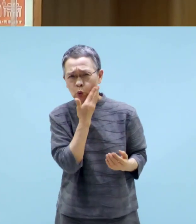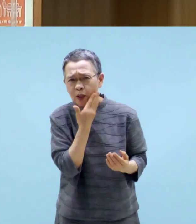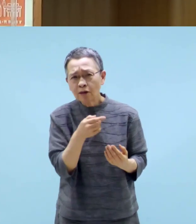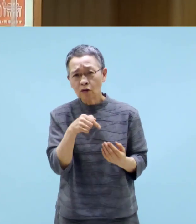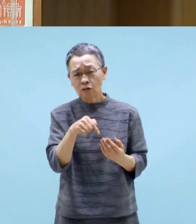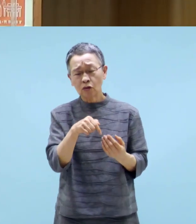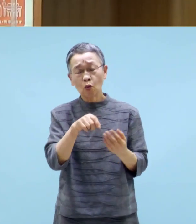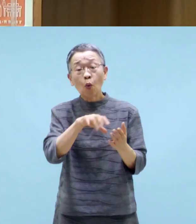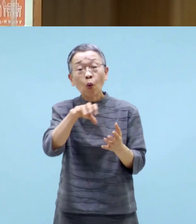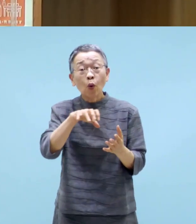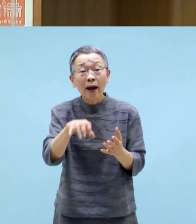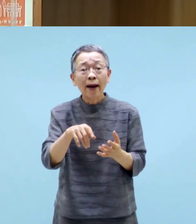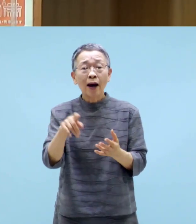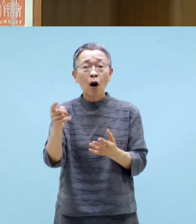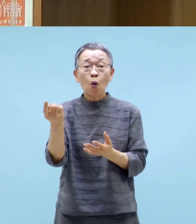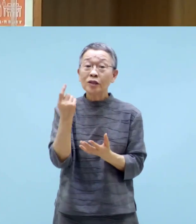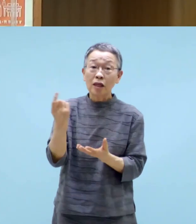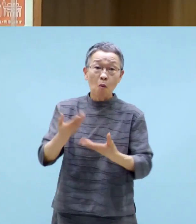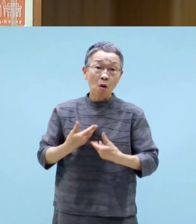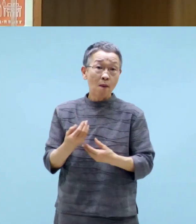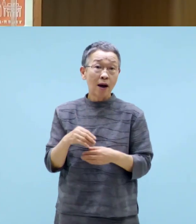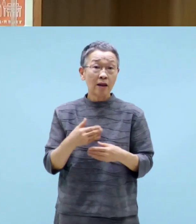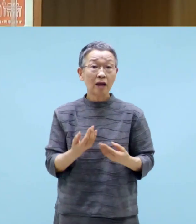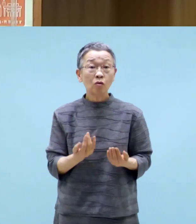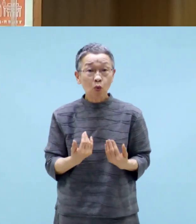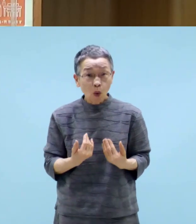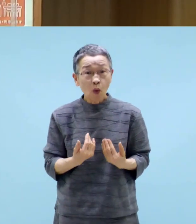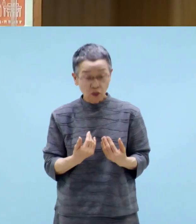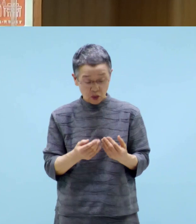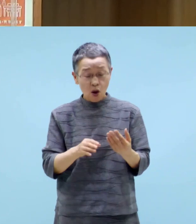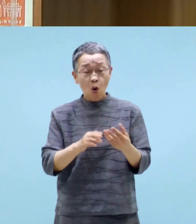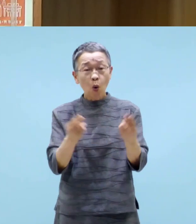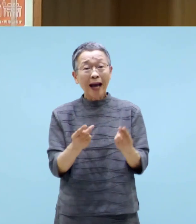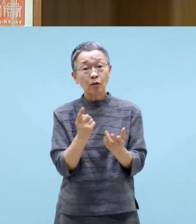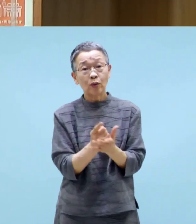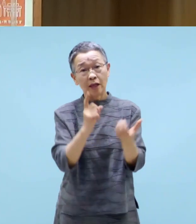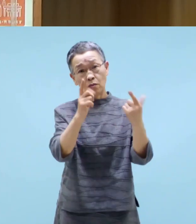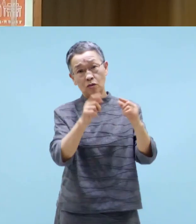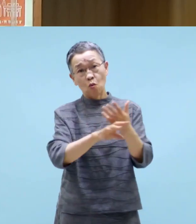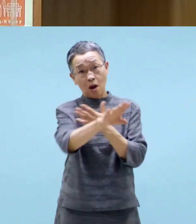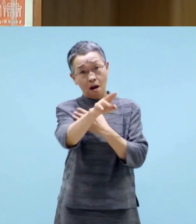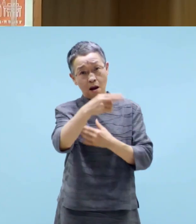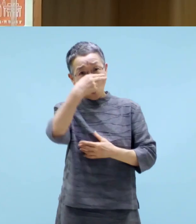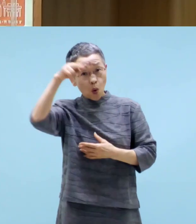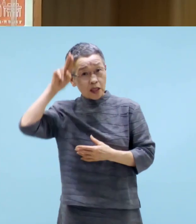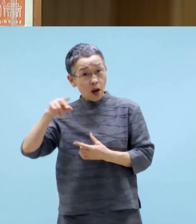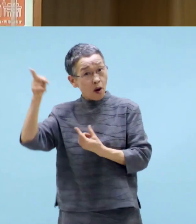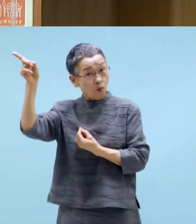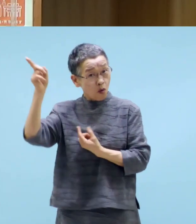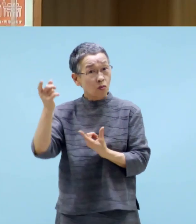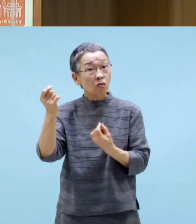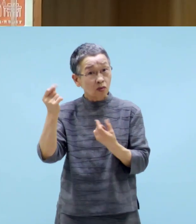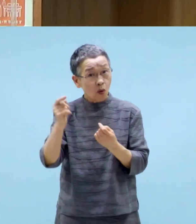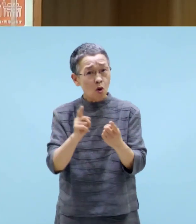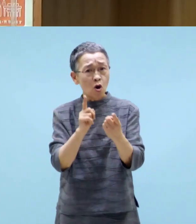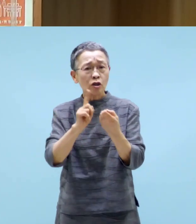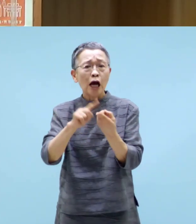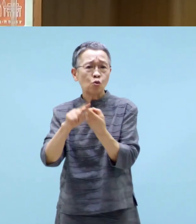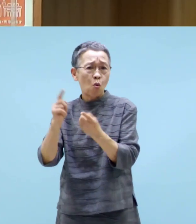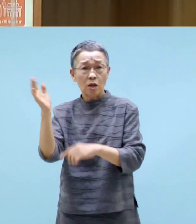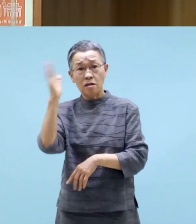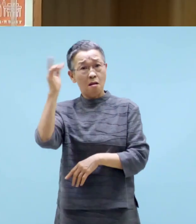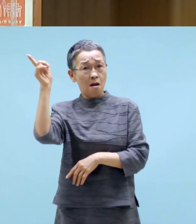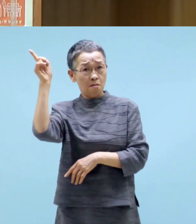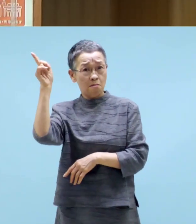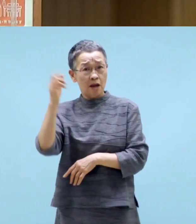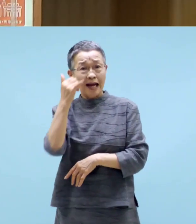をちょっと教えていただかないと、これは北海道だけじゃなくて他のところもですね、例えば沖縄とか対象なんてないです。で人